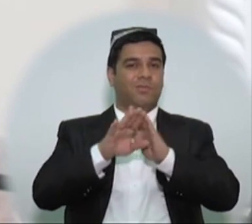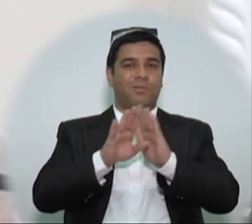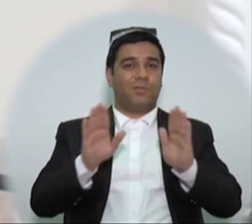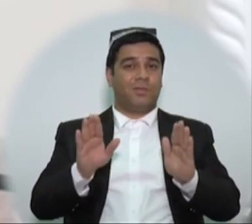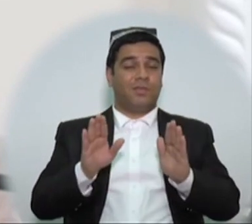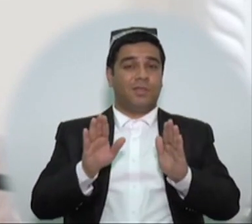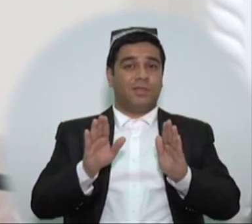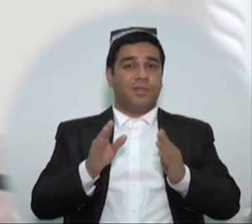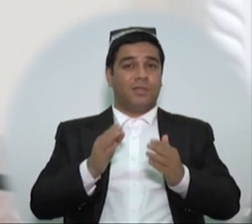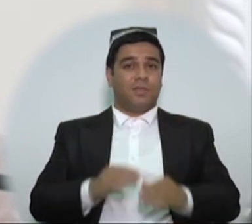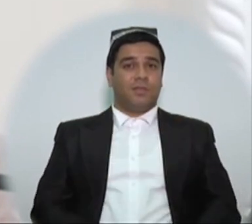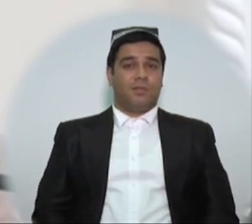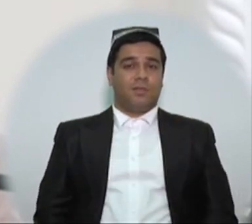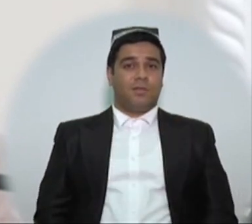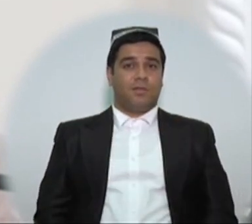narsalar.